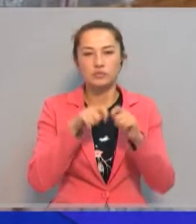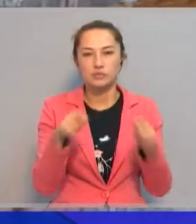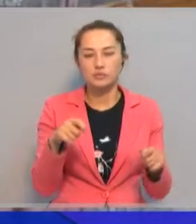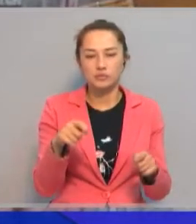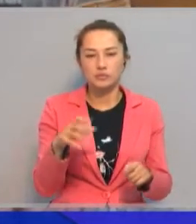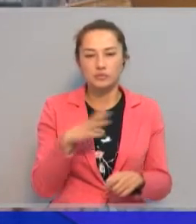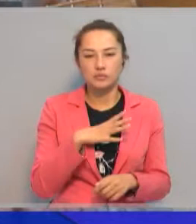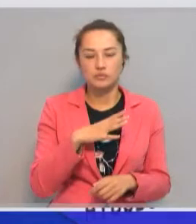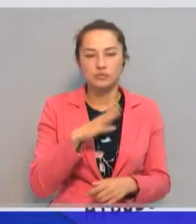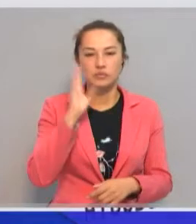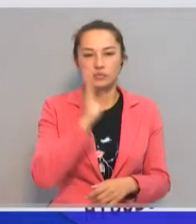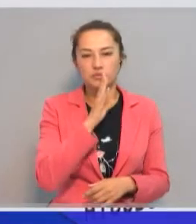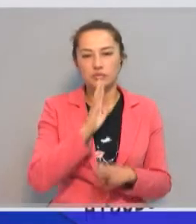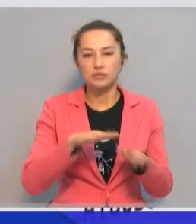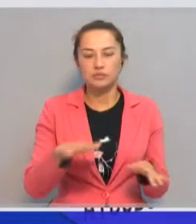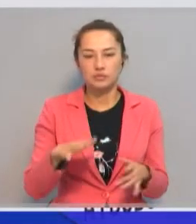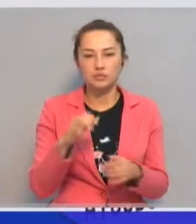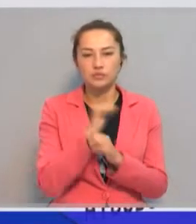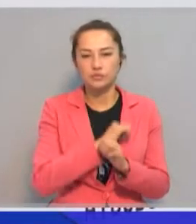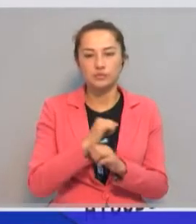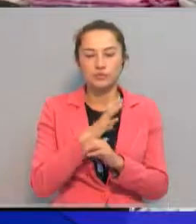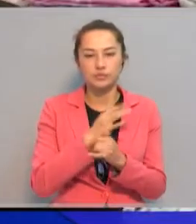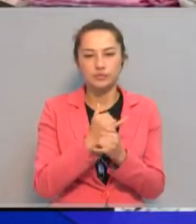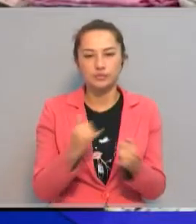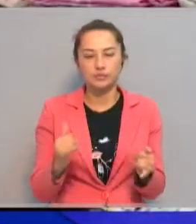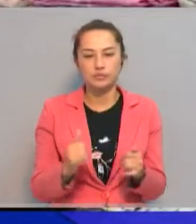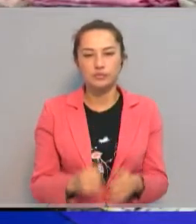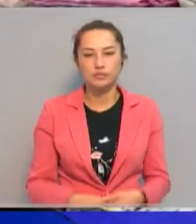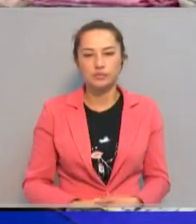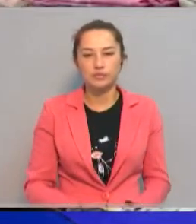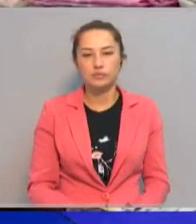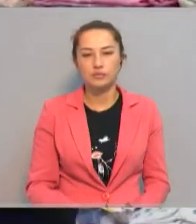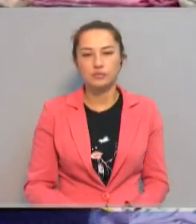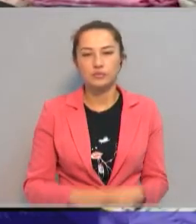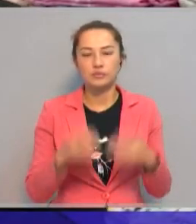рәсімін аналар мен балалардың демалысына айналдырды. Біз қазіргі таңда тек қана